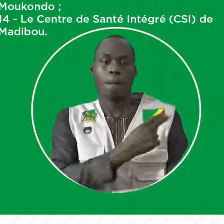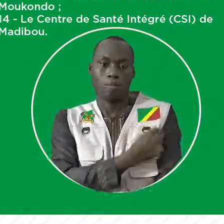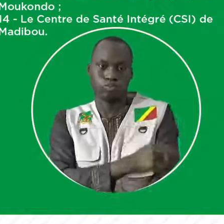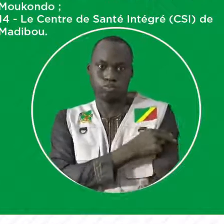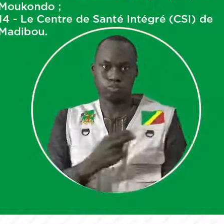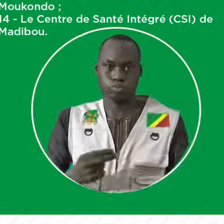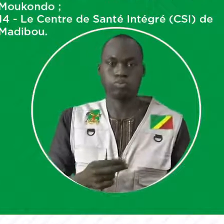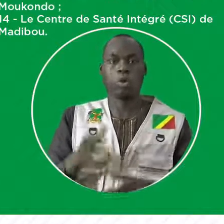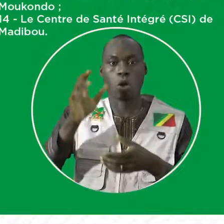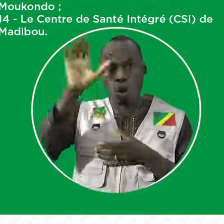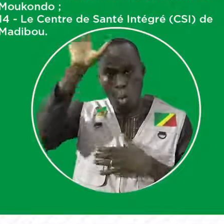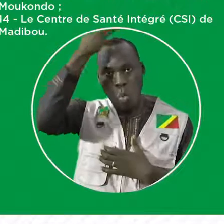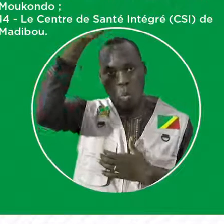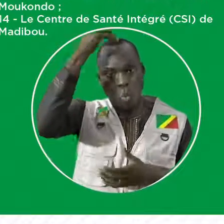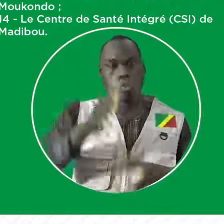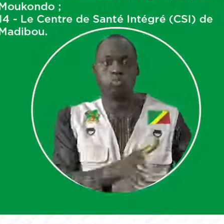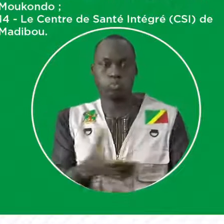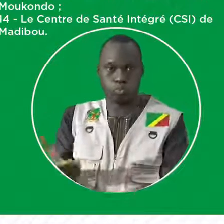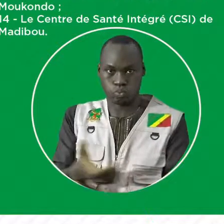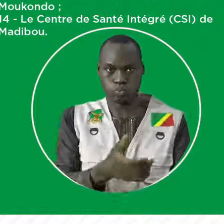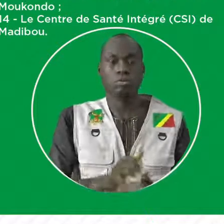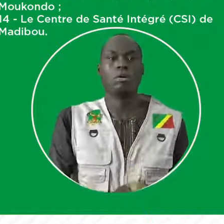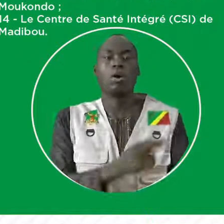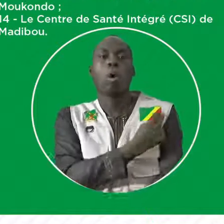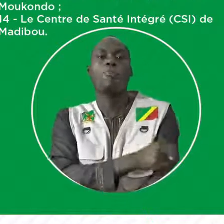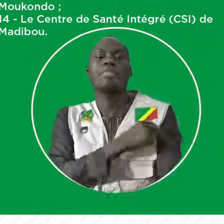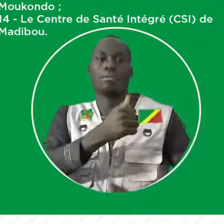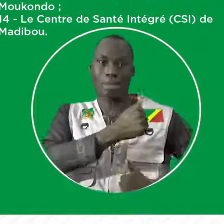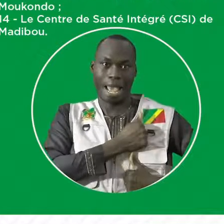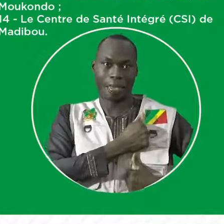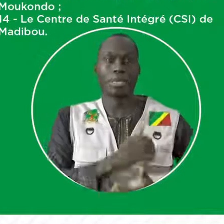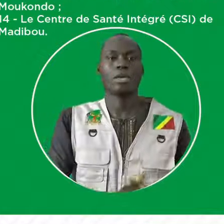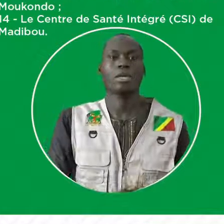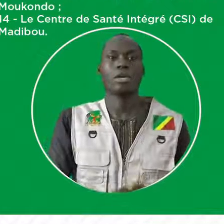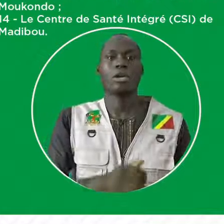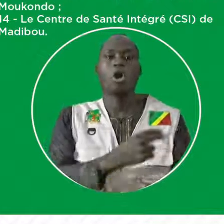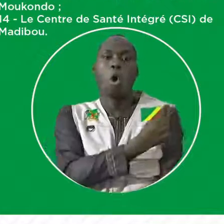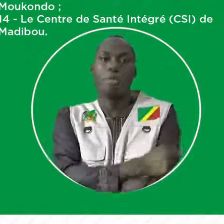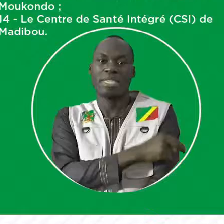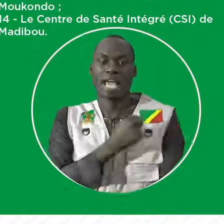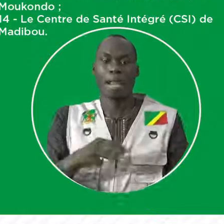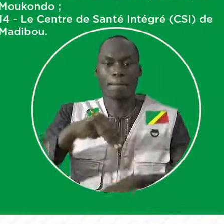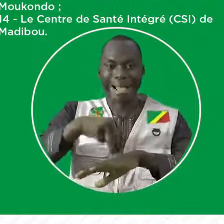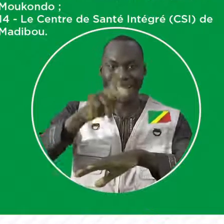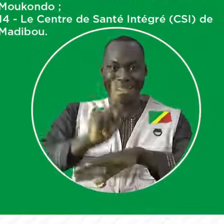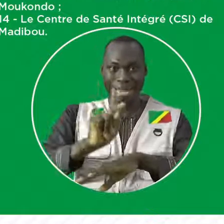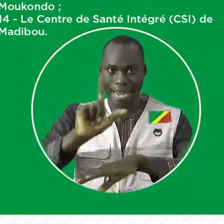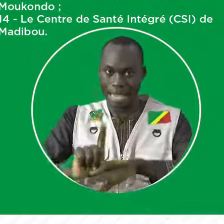sapeurs-pompiers, l'hôpital central des armées Pierre Mobengo, l'hôpital de base de